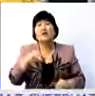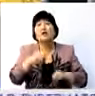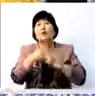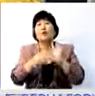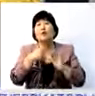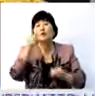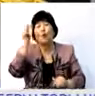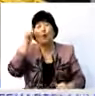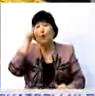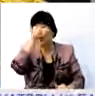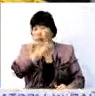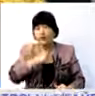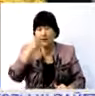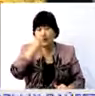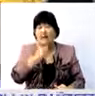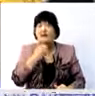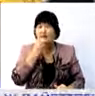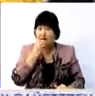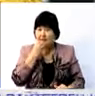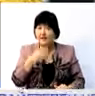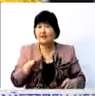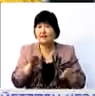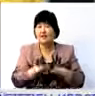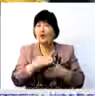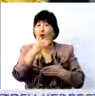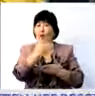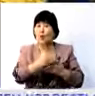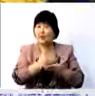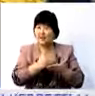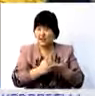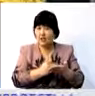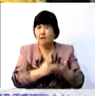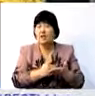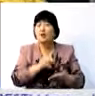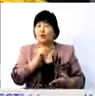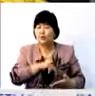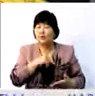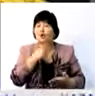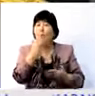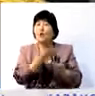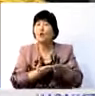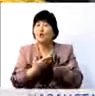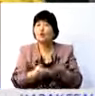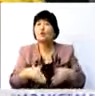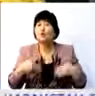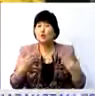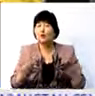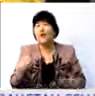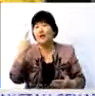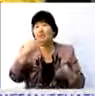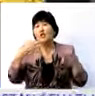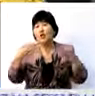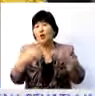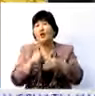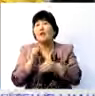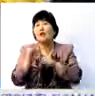2019 оқу жылын жақсы деген көрсеткіштерменен жұмысымызды көрсету туралы жеке құрамға